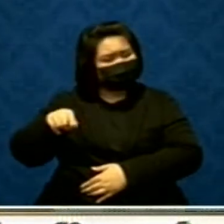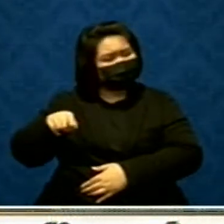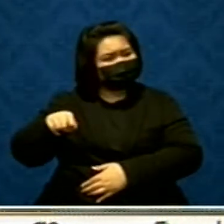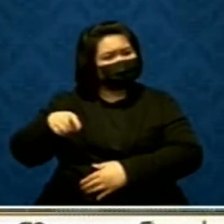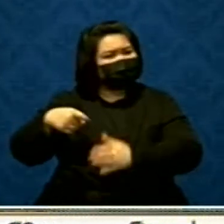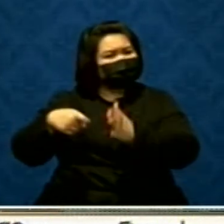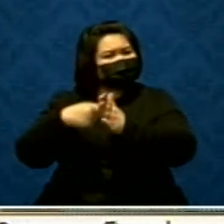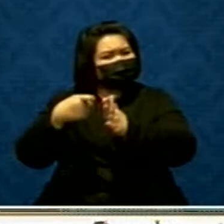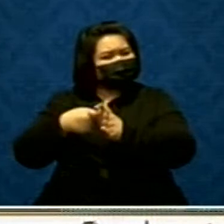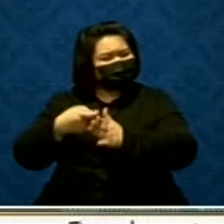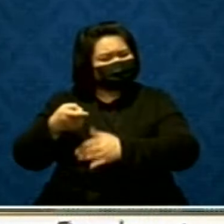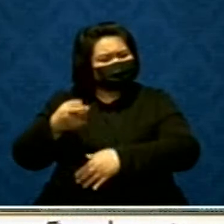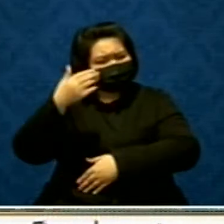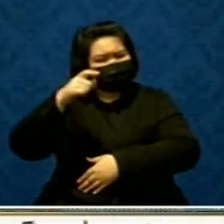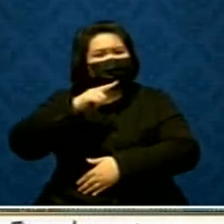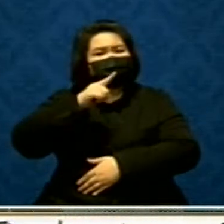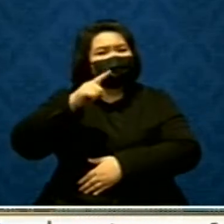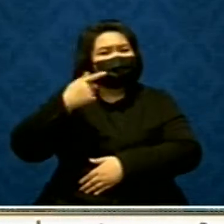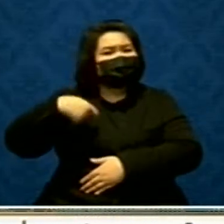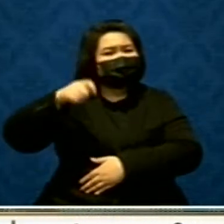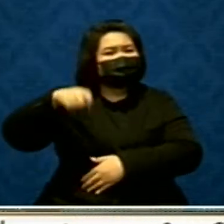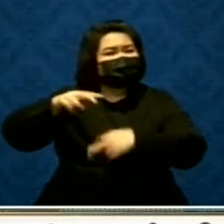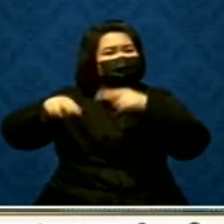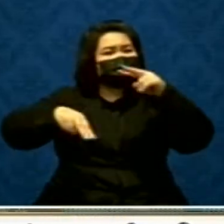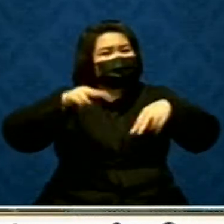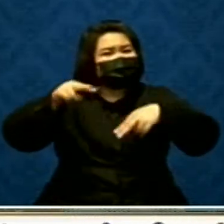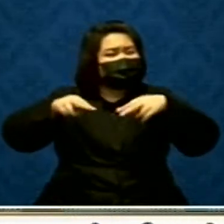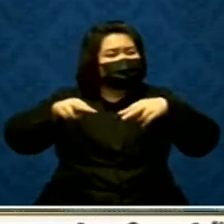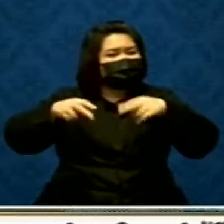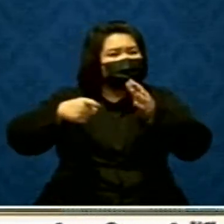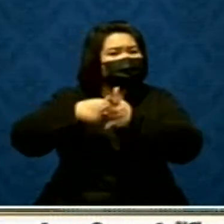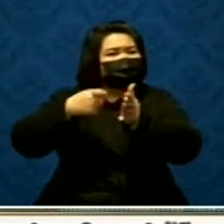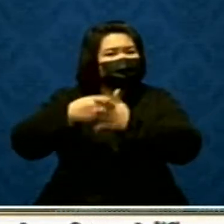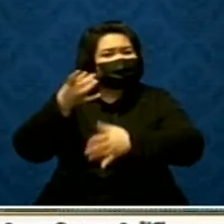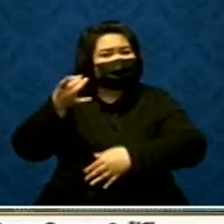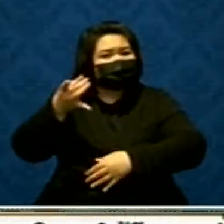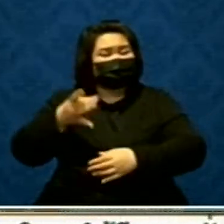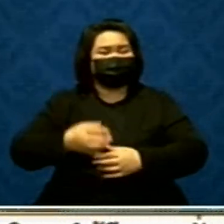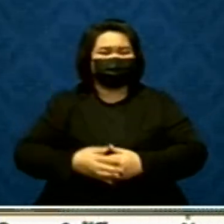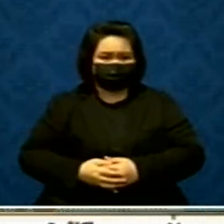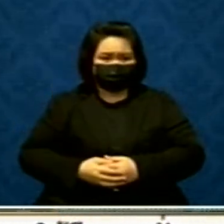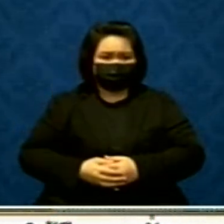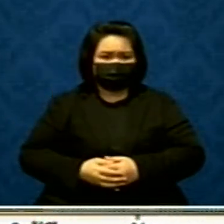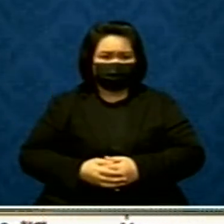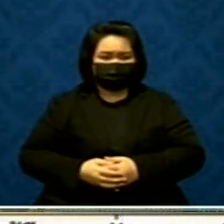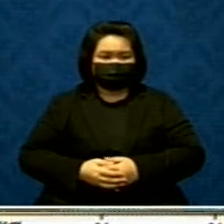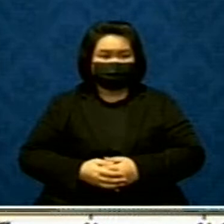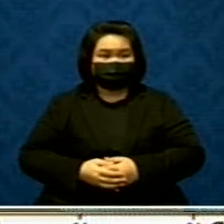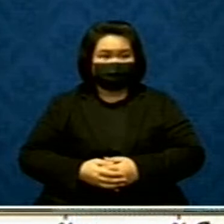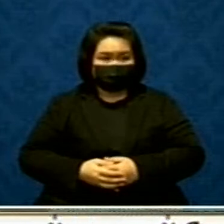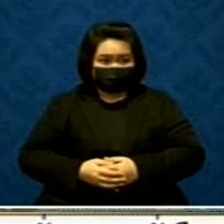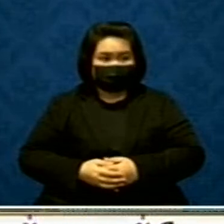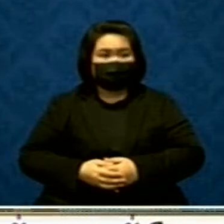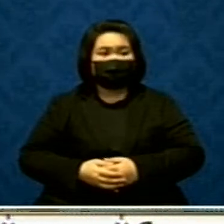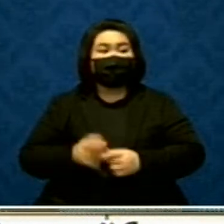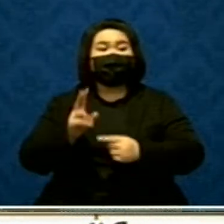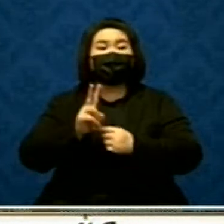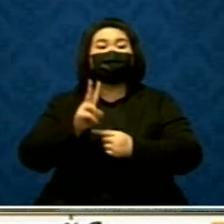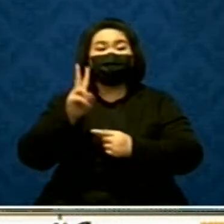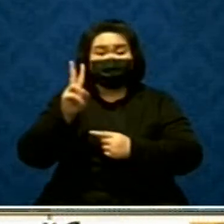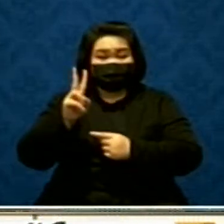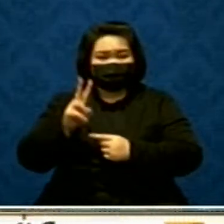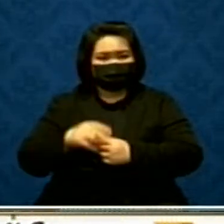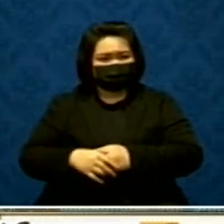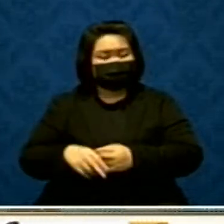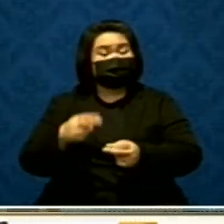แล้วทำไมจึงไปฟ้องศาลปกครองนะครับ2เนี่ยที่ดินเขาตะโกงเนี่ยเป็นที่ตั้งของตระกูลชิดชอบบริ